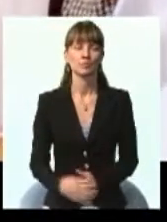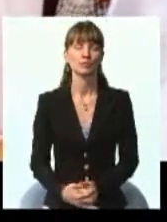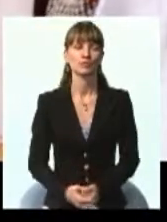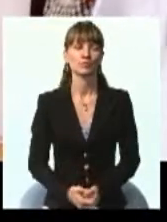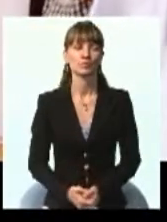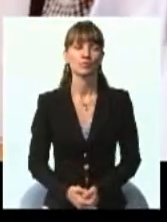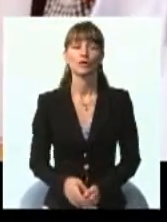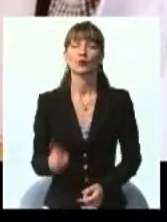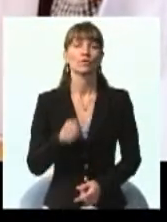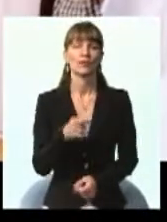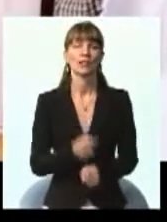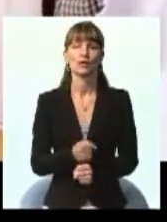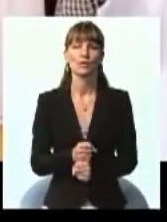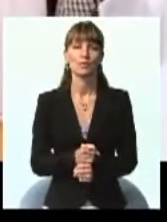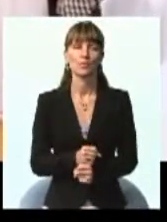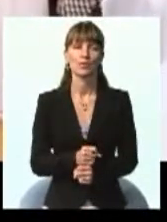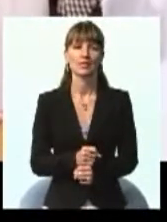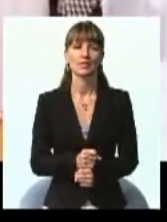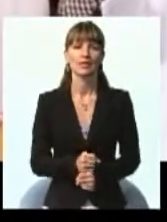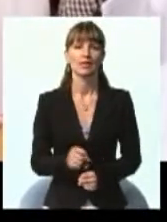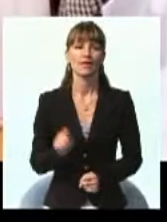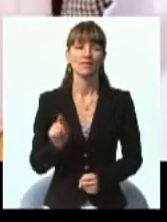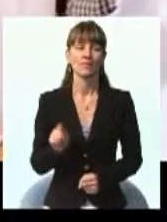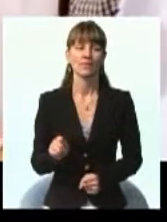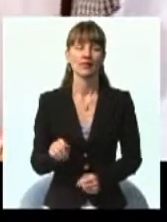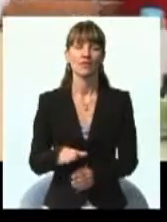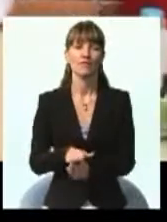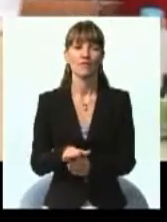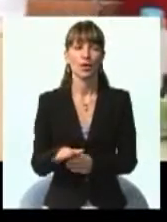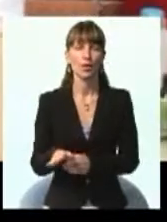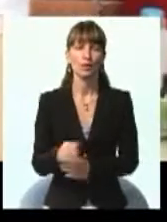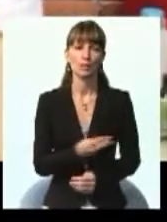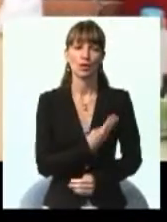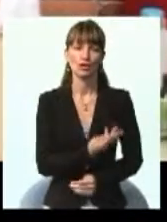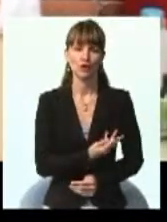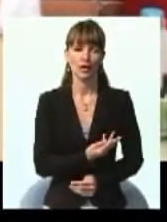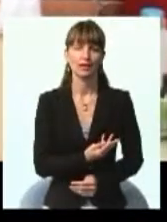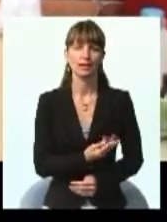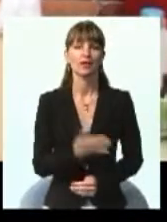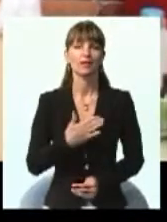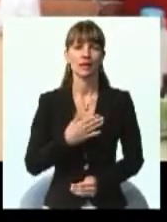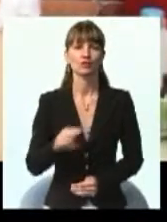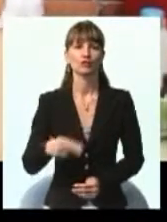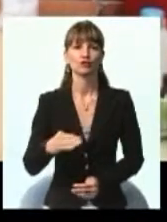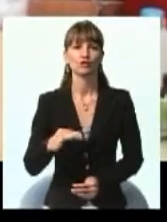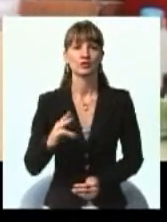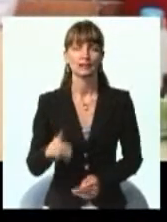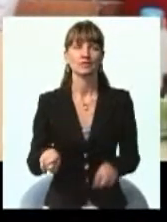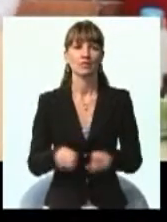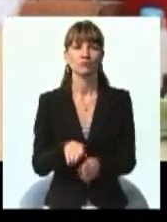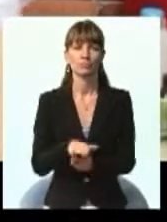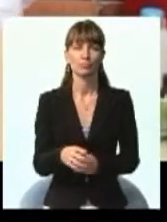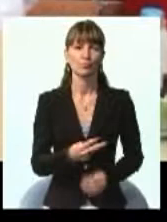Ну, джин, що він робить? Він виконує бажання. Виконує бажання. Наш джин також виконує